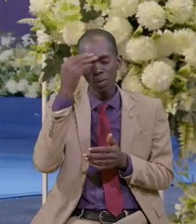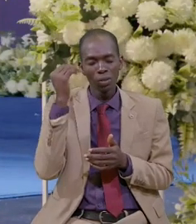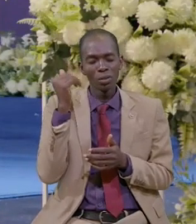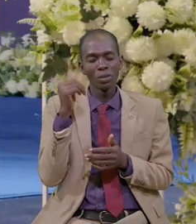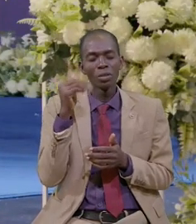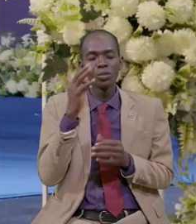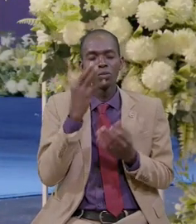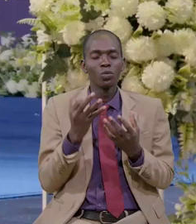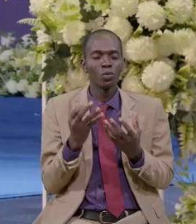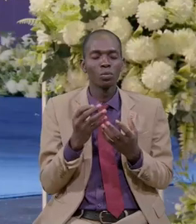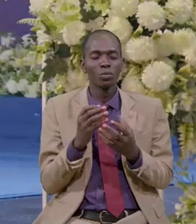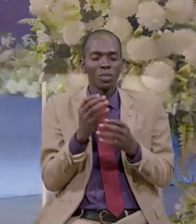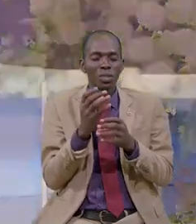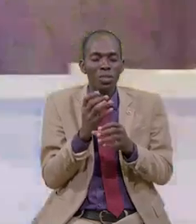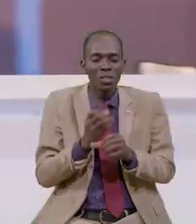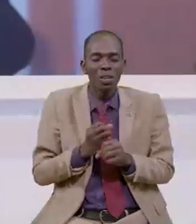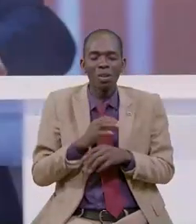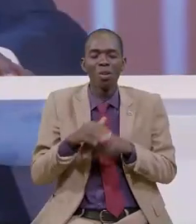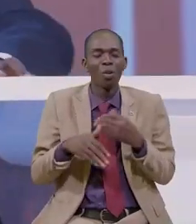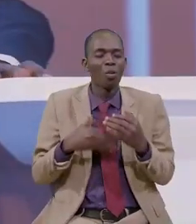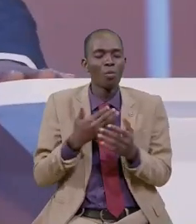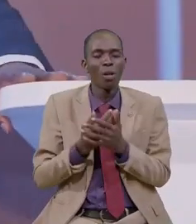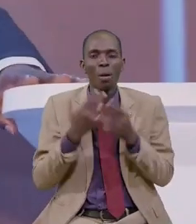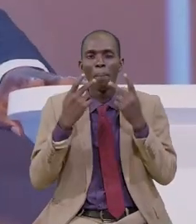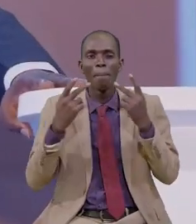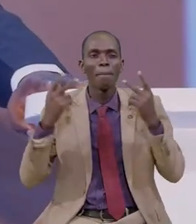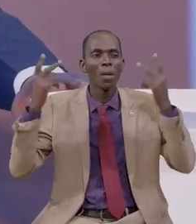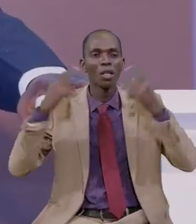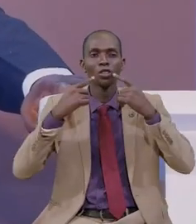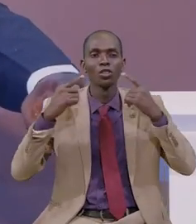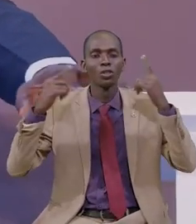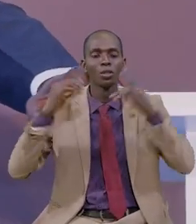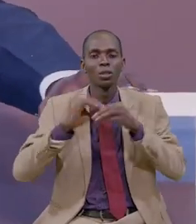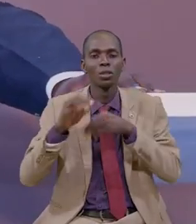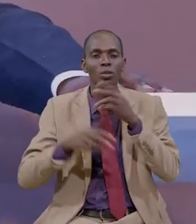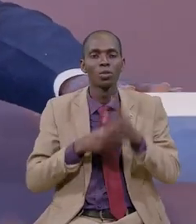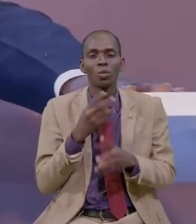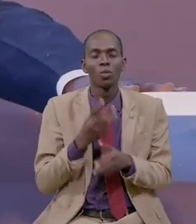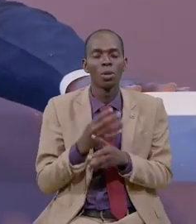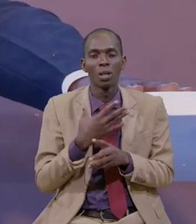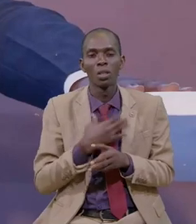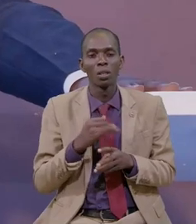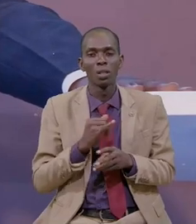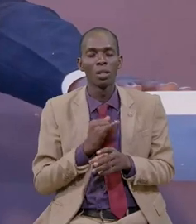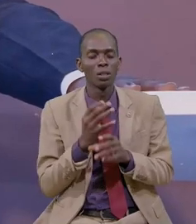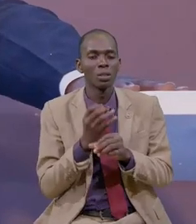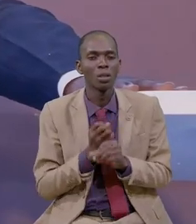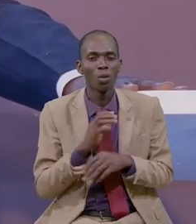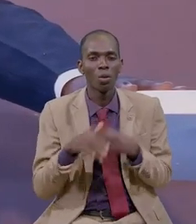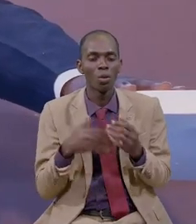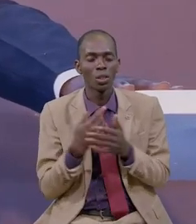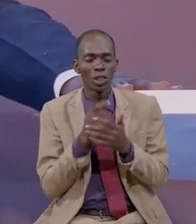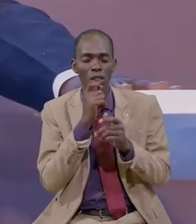du monde, si nous gagnons tout tous les trophées, les récompenses du